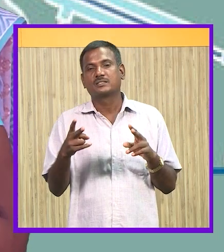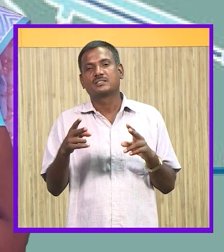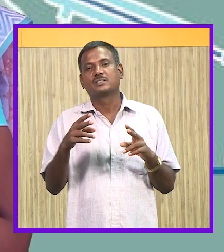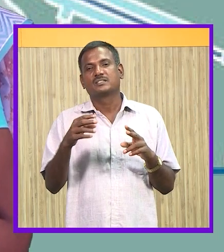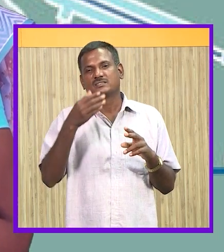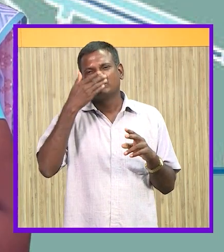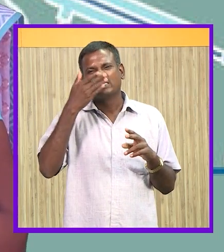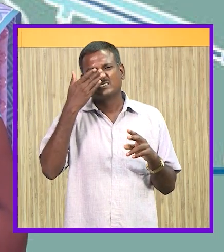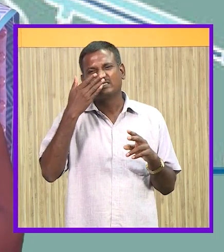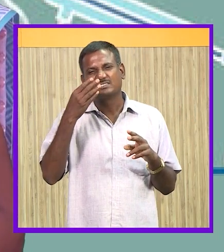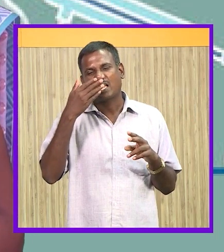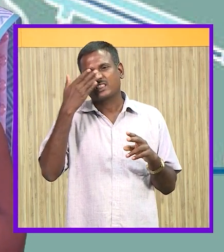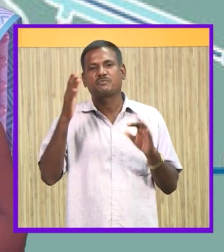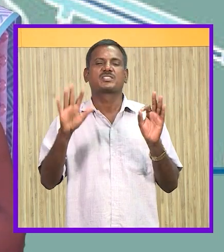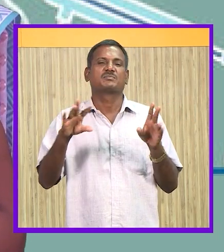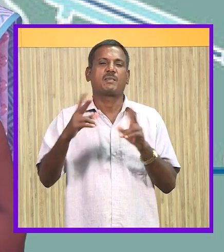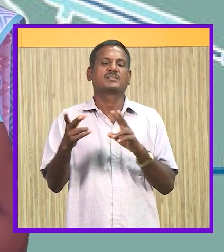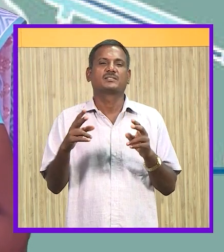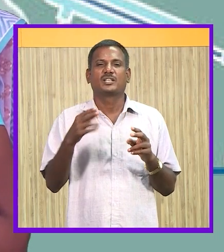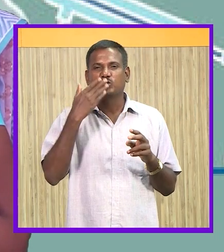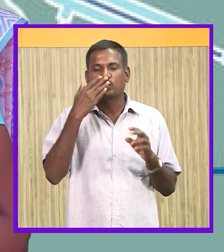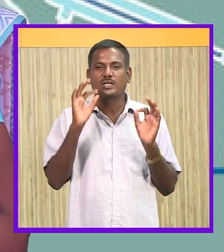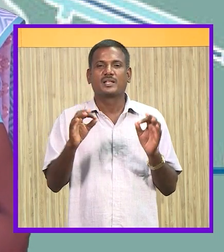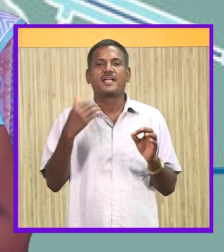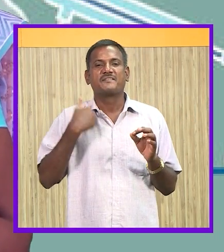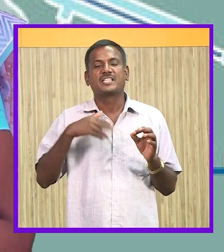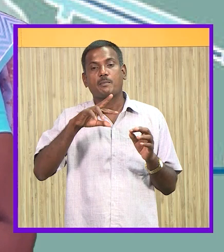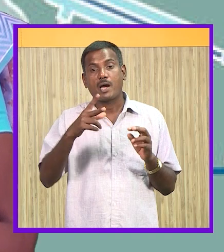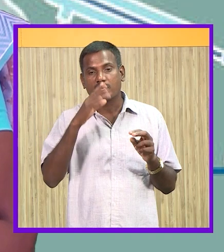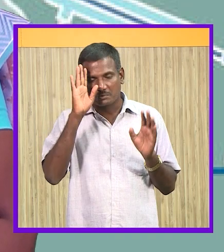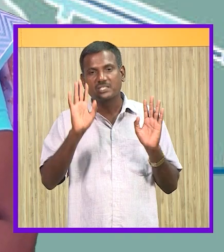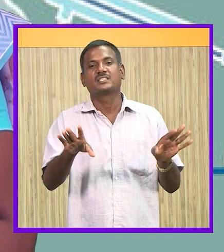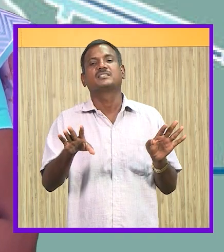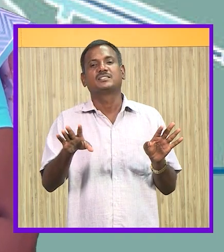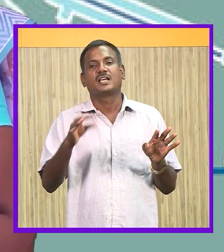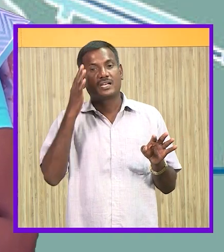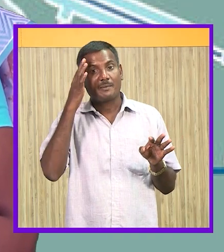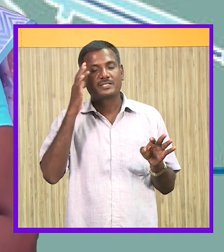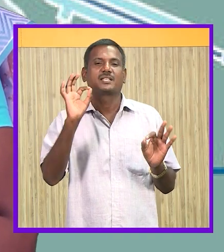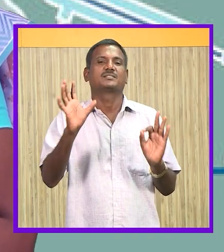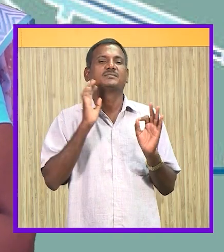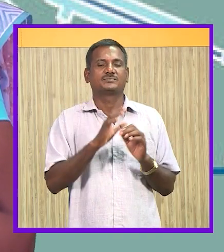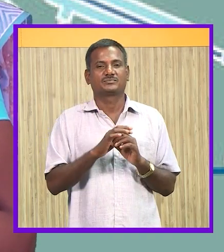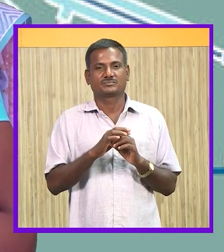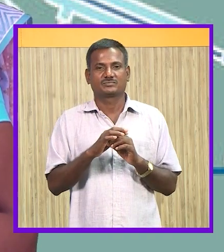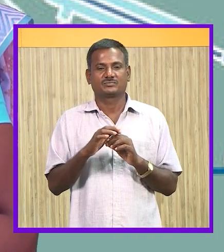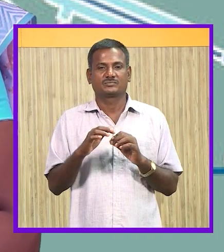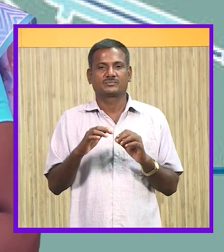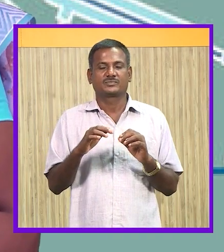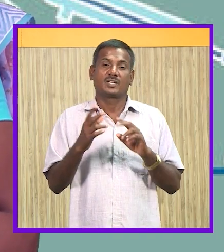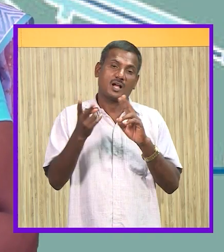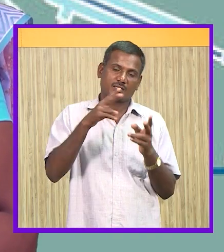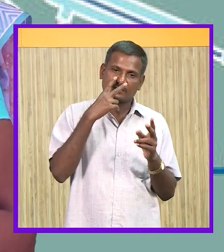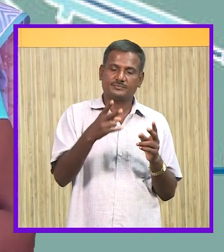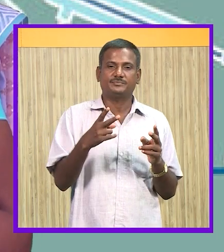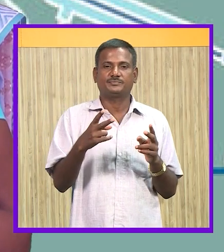போதும் அதுலேருந்து ரொம்ப ஒரு துர்நாற்றம் வீசும். அந்த துர்நாற்றமும் அங்கே வேதியியல் மாற்றம் நடந்திருக்குன்னு நமக்கு தெரிவிக்கிறது.